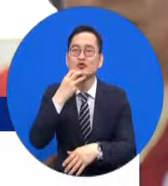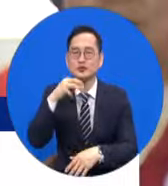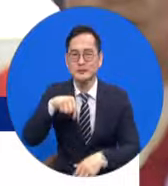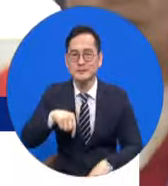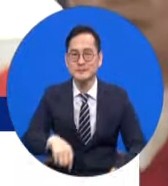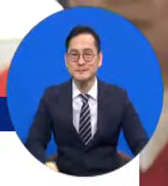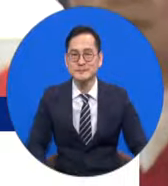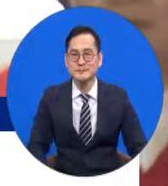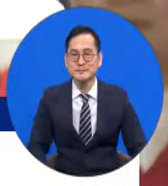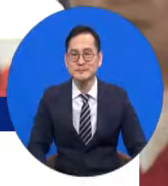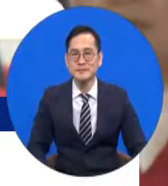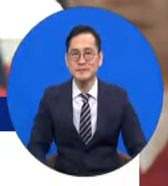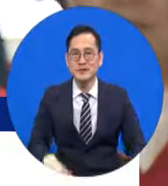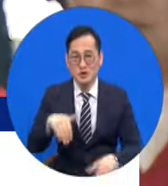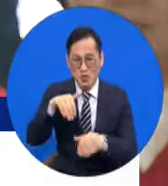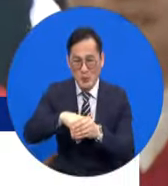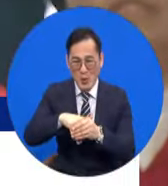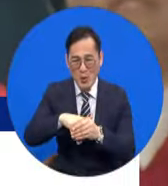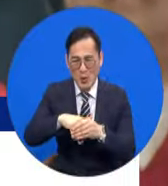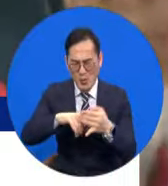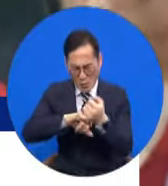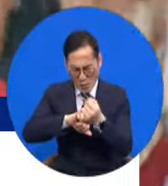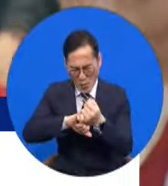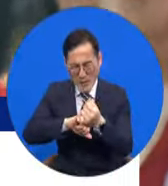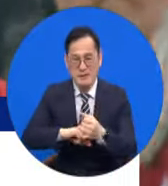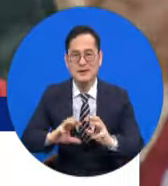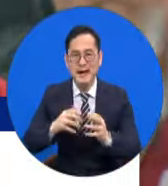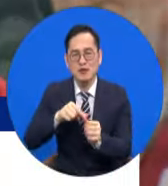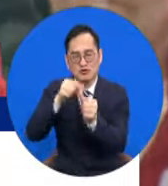표로 나라를 구해주십시오.